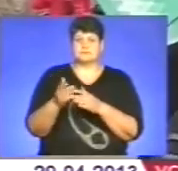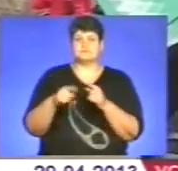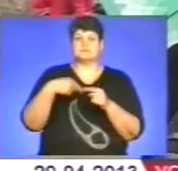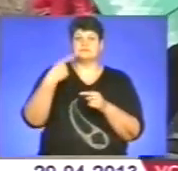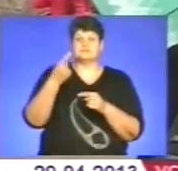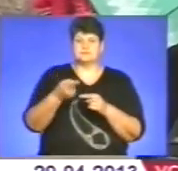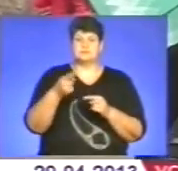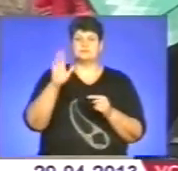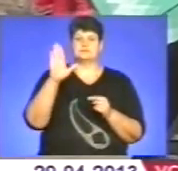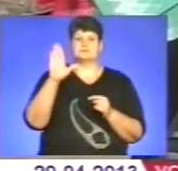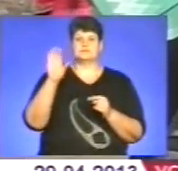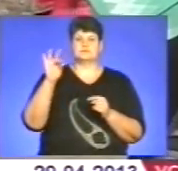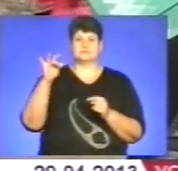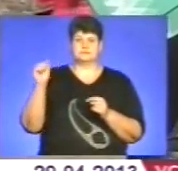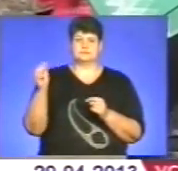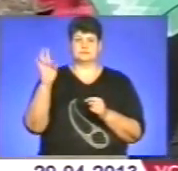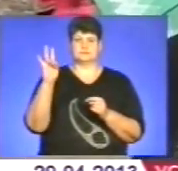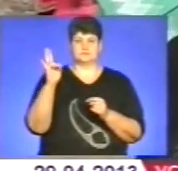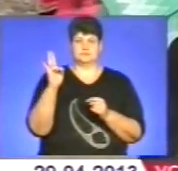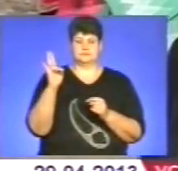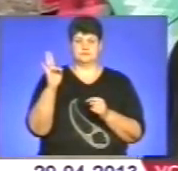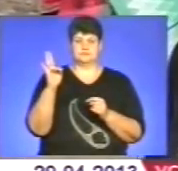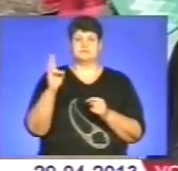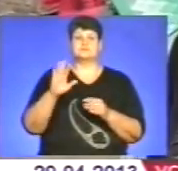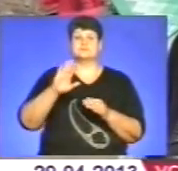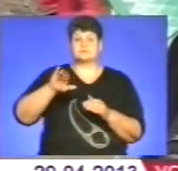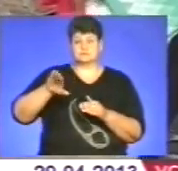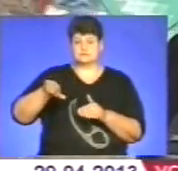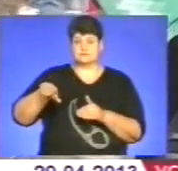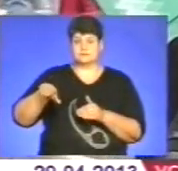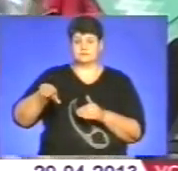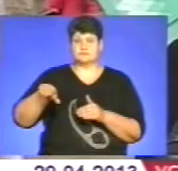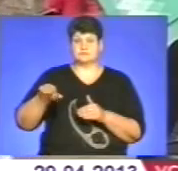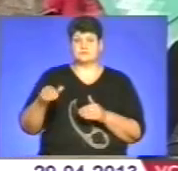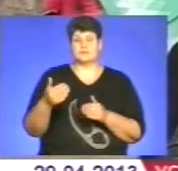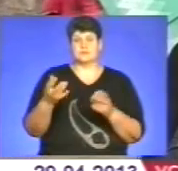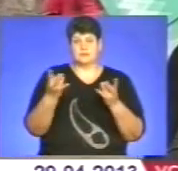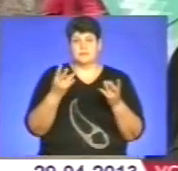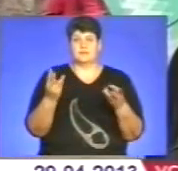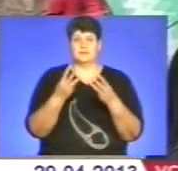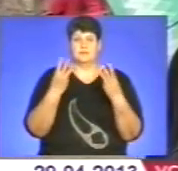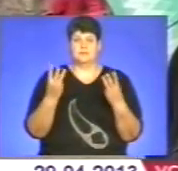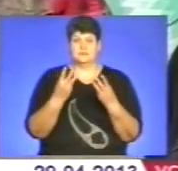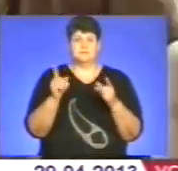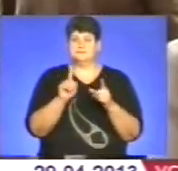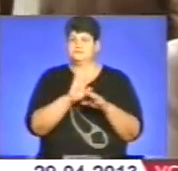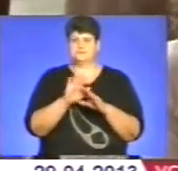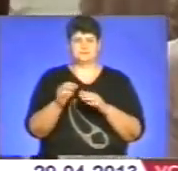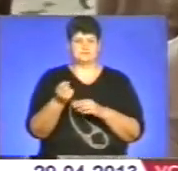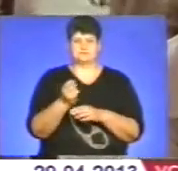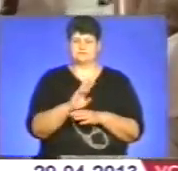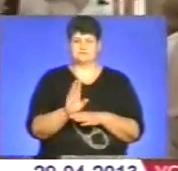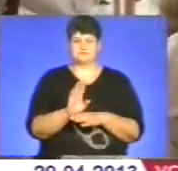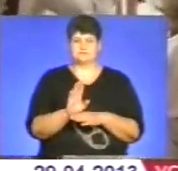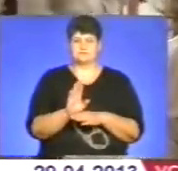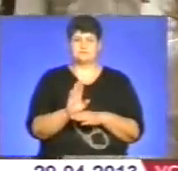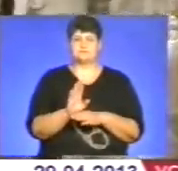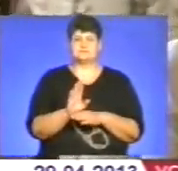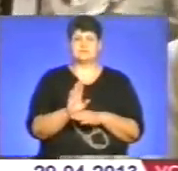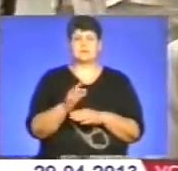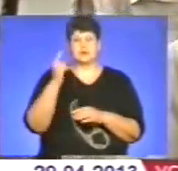вербної, до наступної вербної неділі. А потім бажано спалювати, щоб не викидати. Я знаю, що за